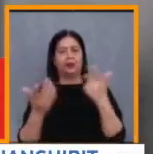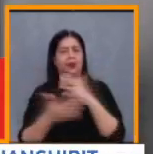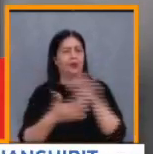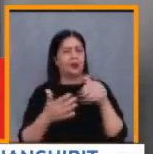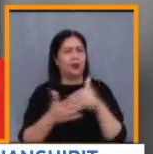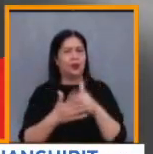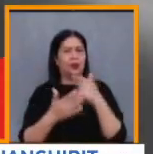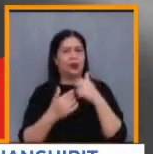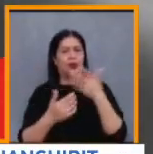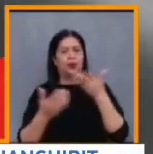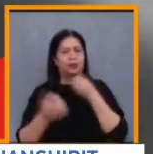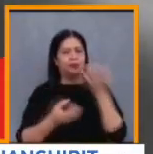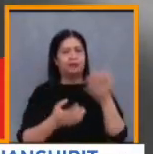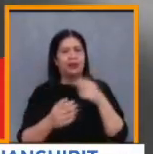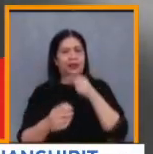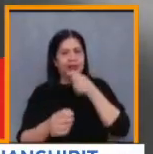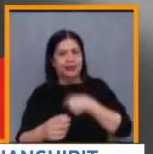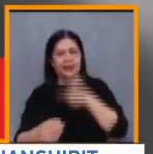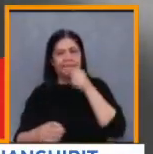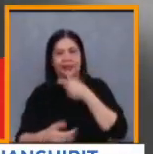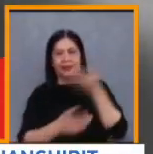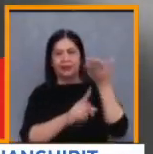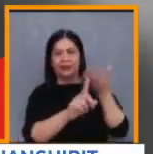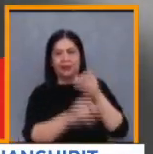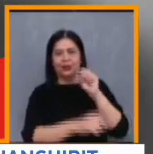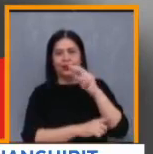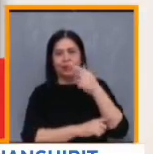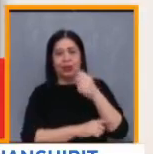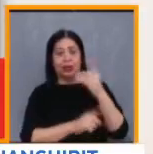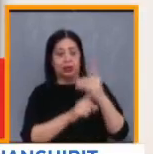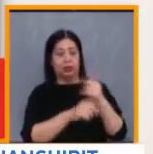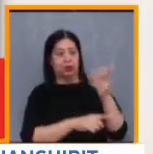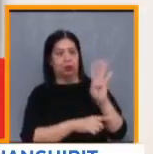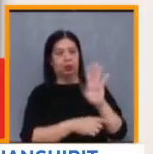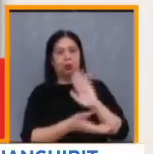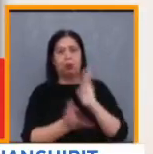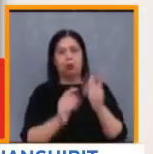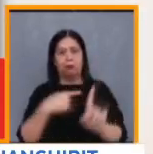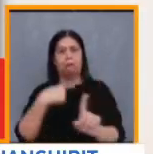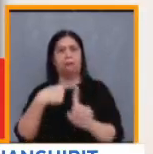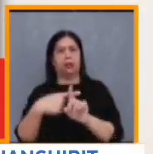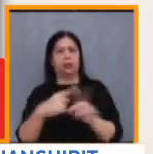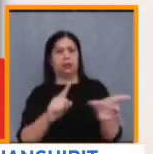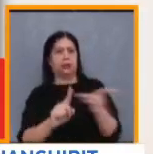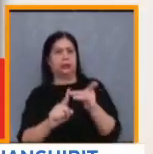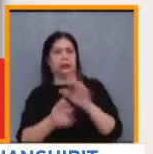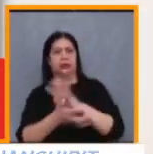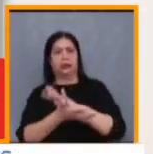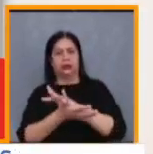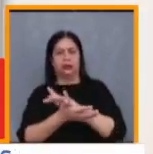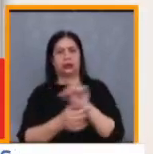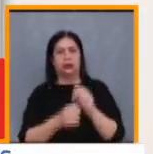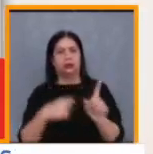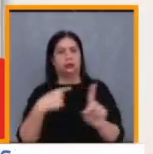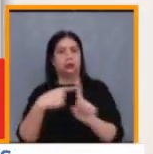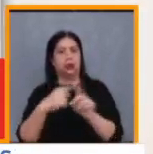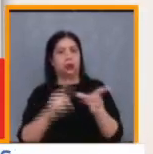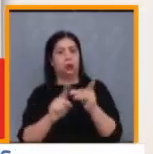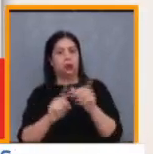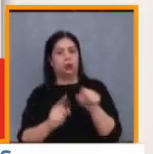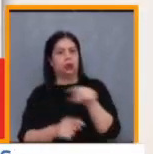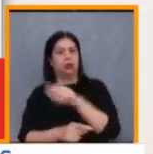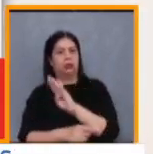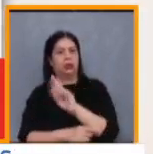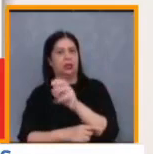well-wishers ni Suga. December 24 nang nagpositibo sa COVID si Suga. Nagpositibo rin ang mga BTS members na